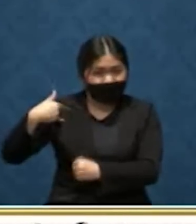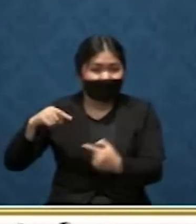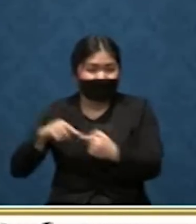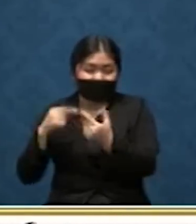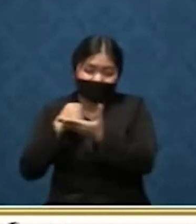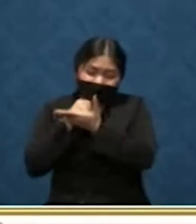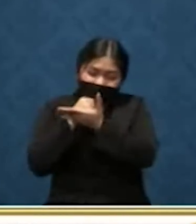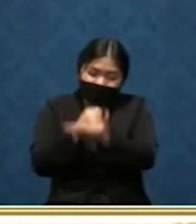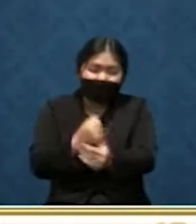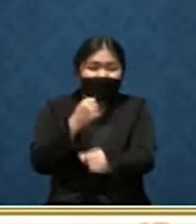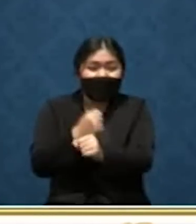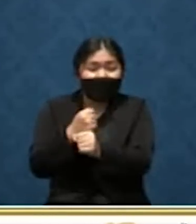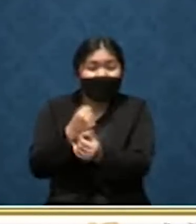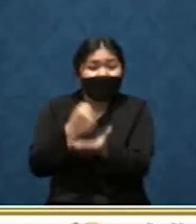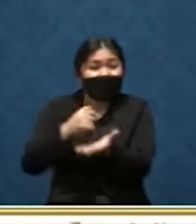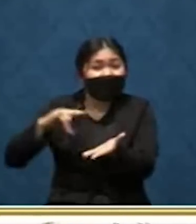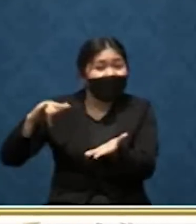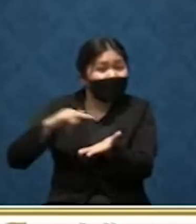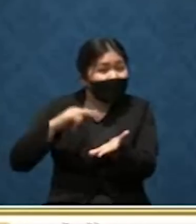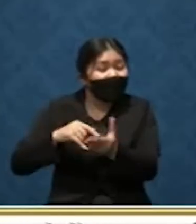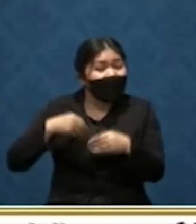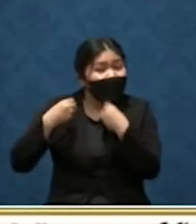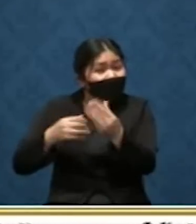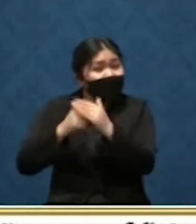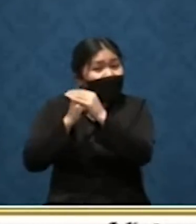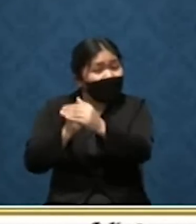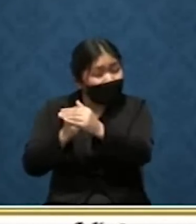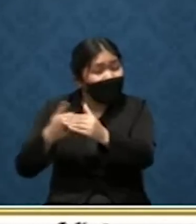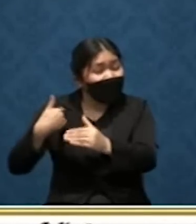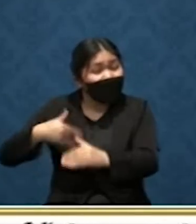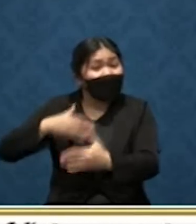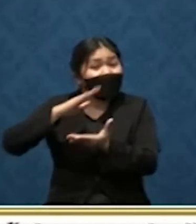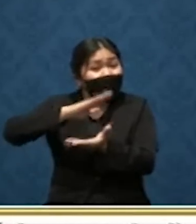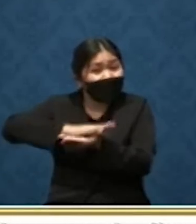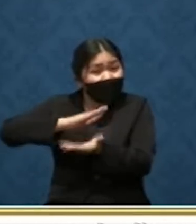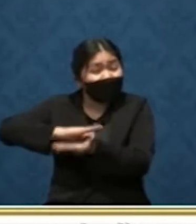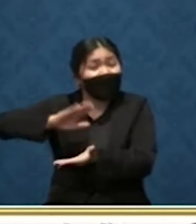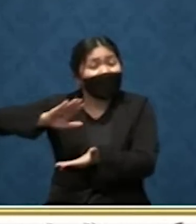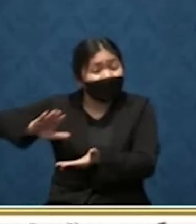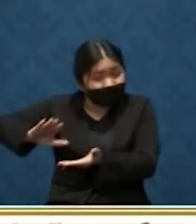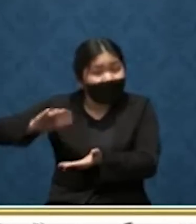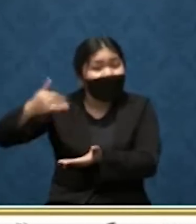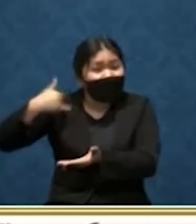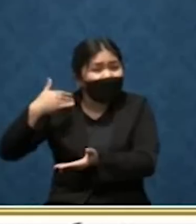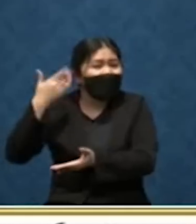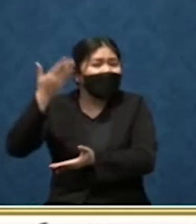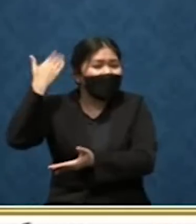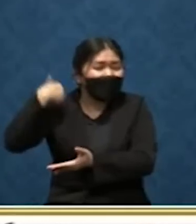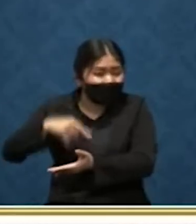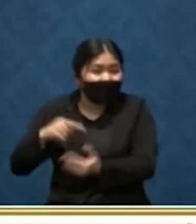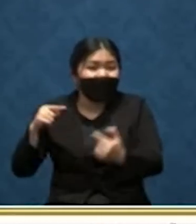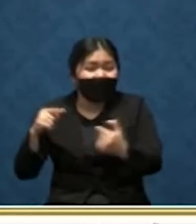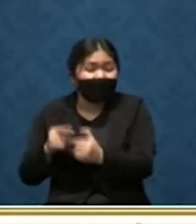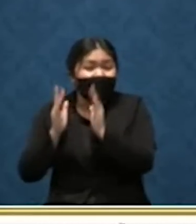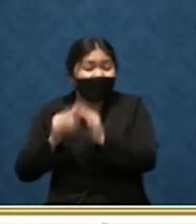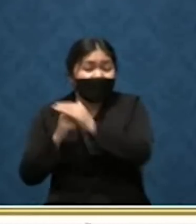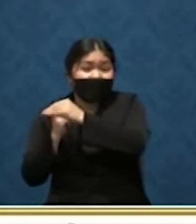ทำวีซ่าให้คนจีนมีโงเรีนธุรกิจของอยู่สนฉีที่ผ่านมานำเข้าคนจีด้วยวิธีการ